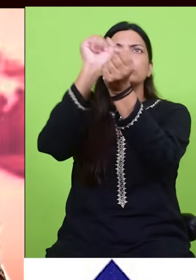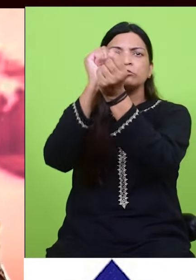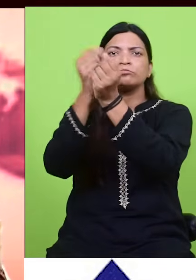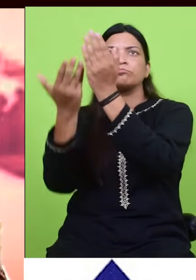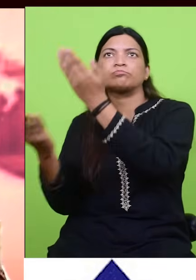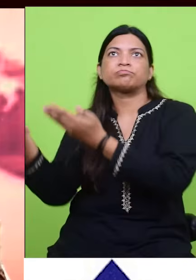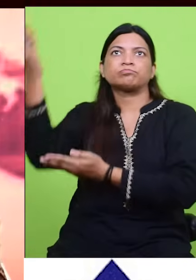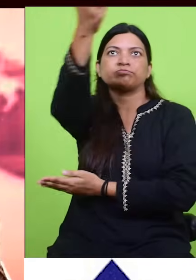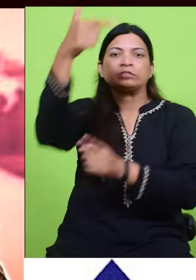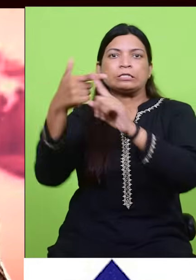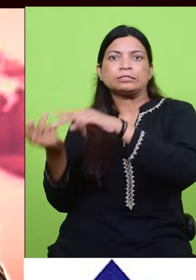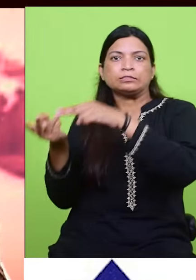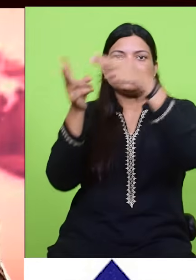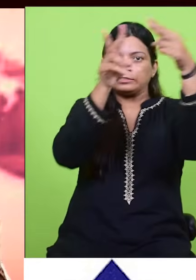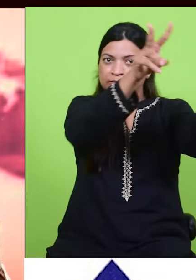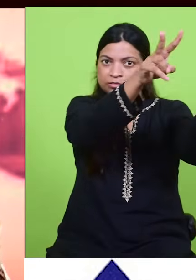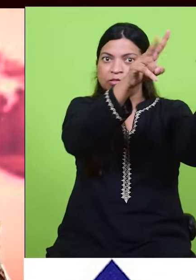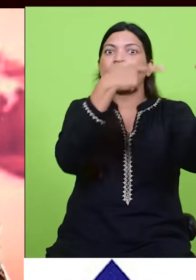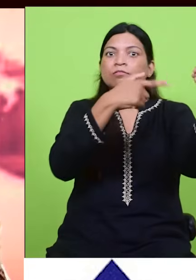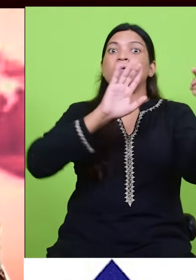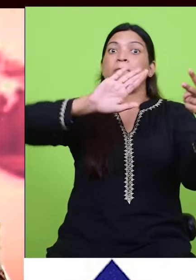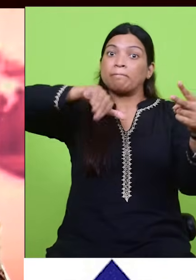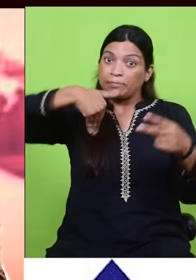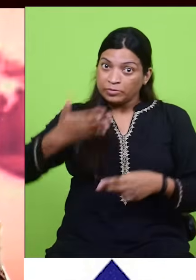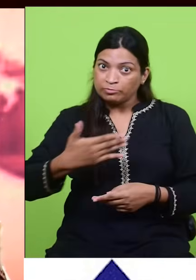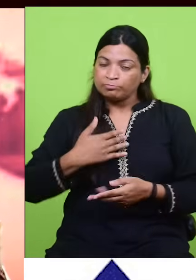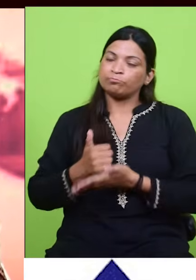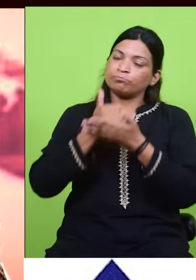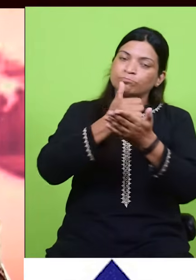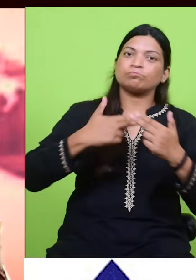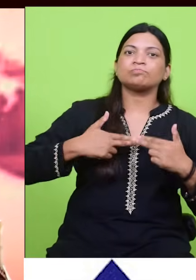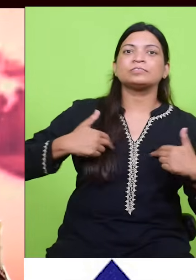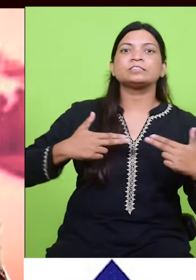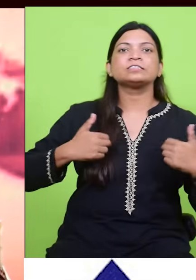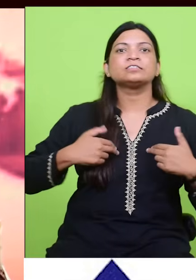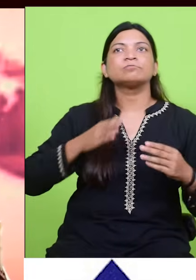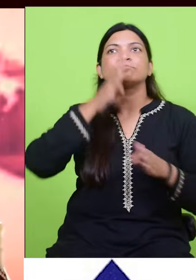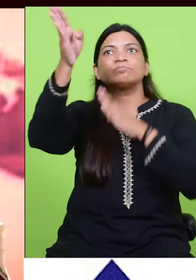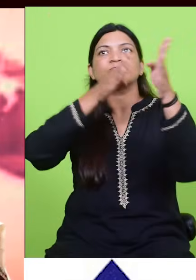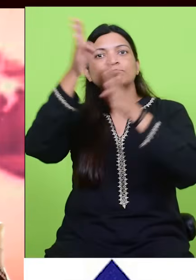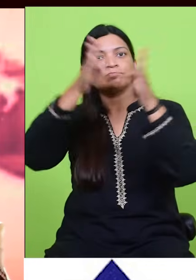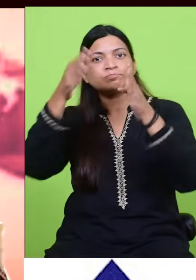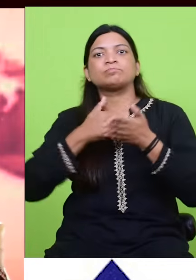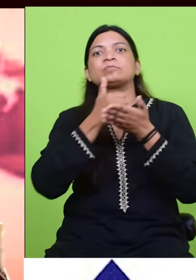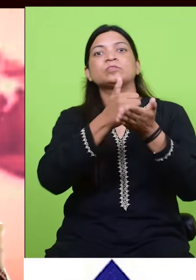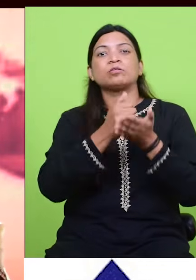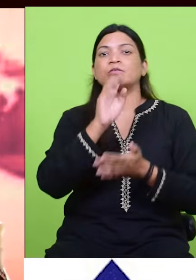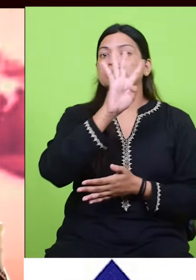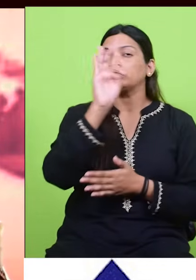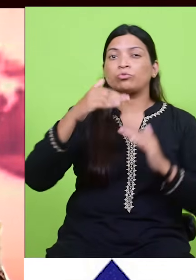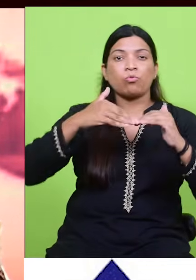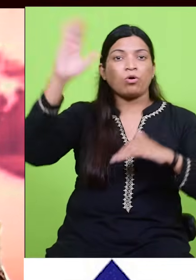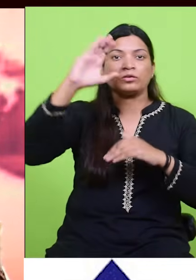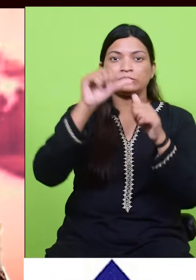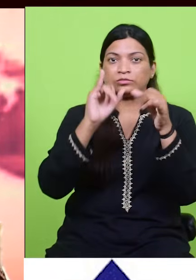थाने पर ट्रांसफ़र होती है और उसी के माध्यम से हम लोग पुलिस में, कोर्ट में मूक बधिर और बहुदिव्यांग बच्चों के केसेस में मदद करते